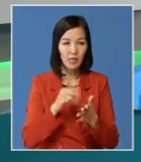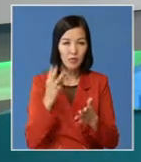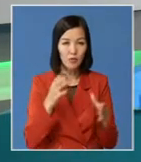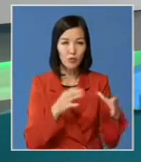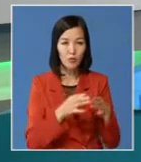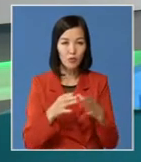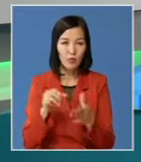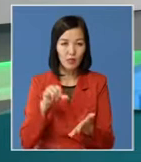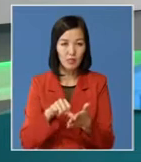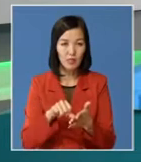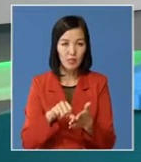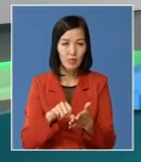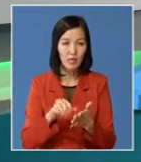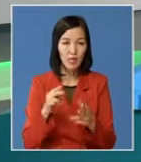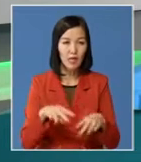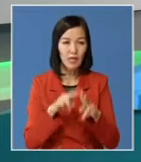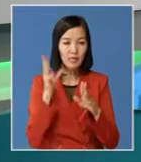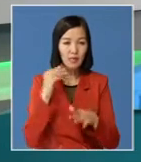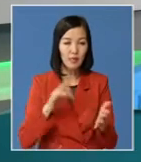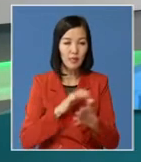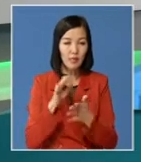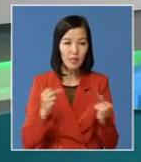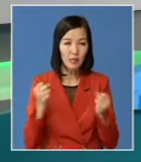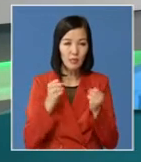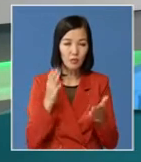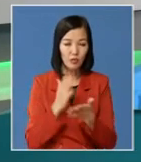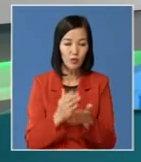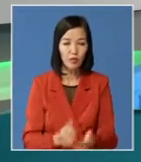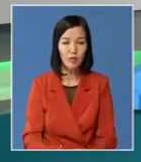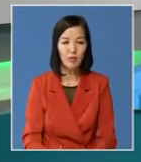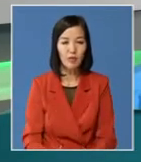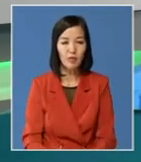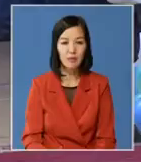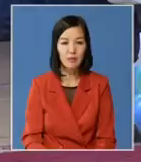өнер көрсетіп жатыр. Олардың қатарында Астана мен Алматы қаласының спортшылары да бар.